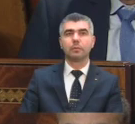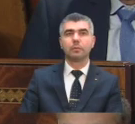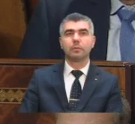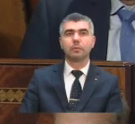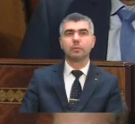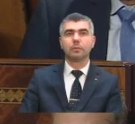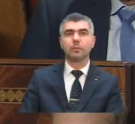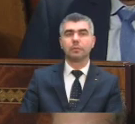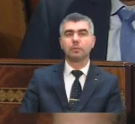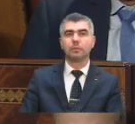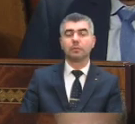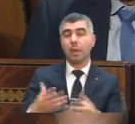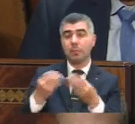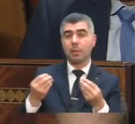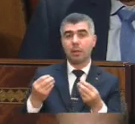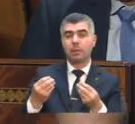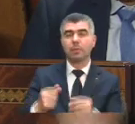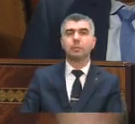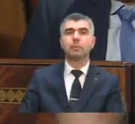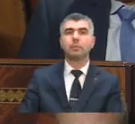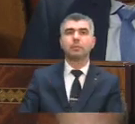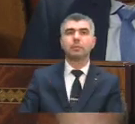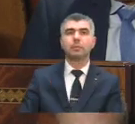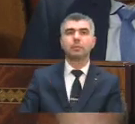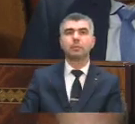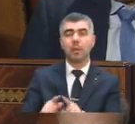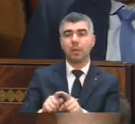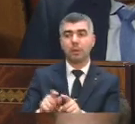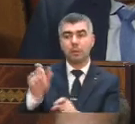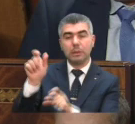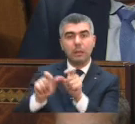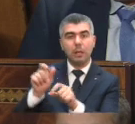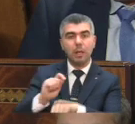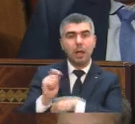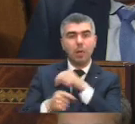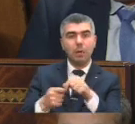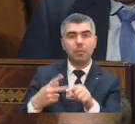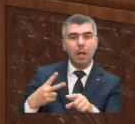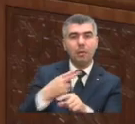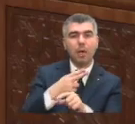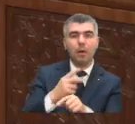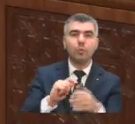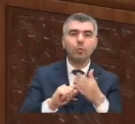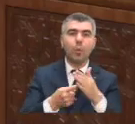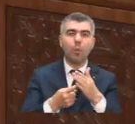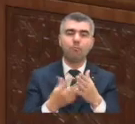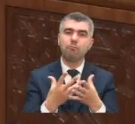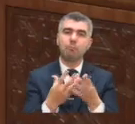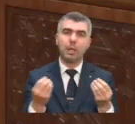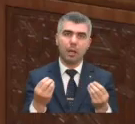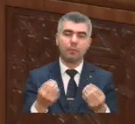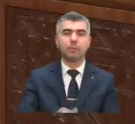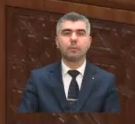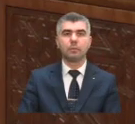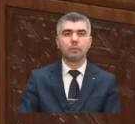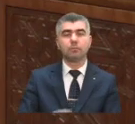يشتكي عدد كبير من ساكنة العالم القروي من انقطاعات التيار الكهربائي، أحيانا يزيد